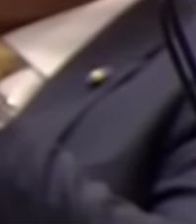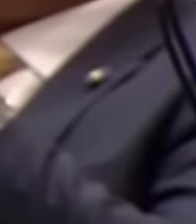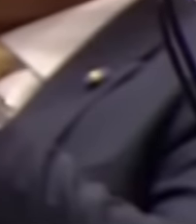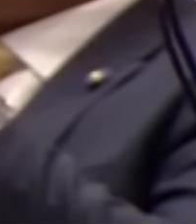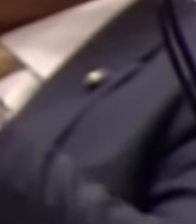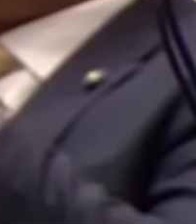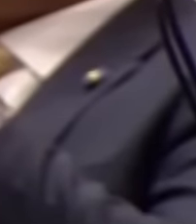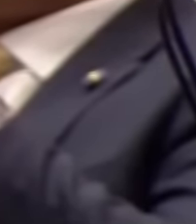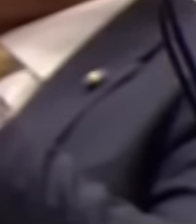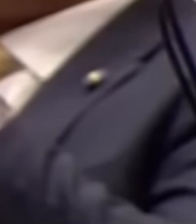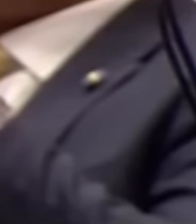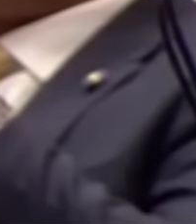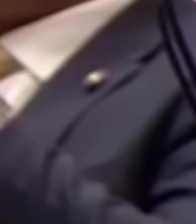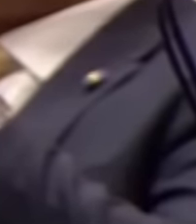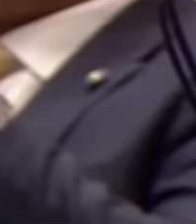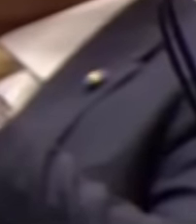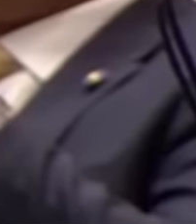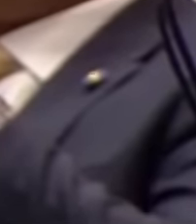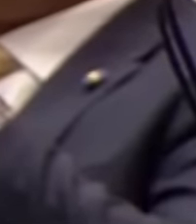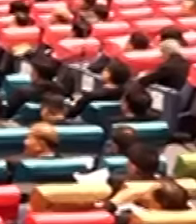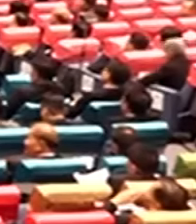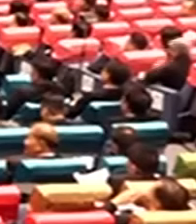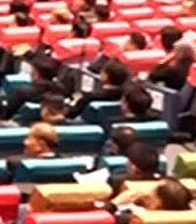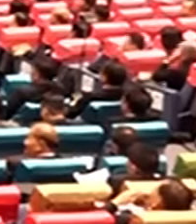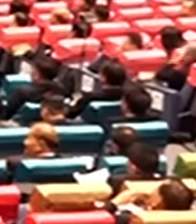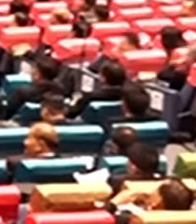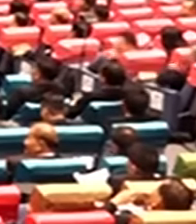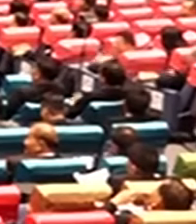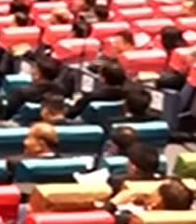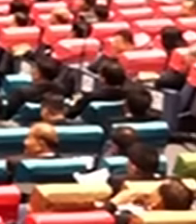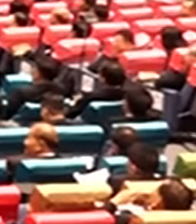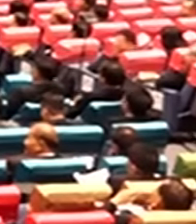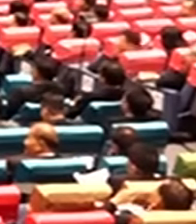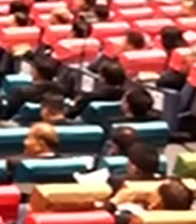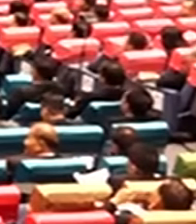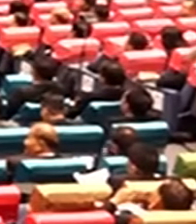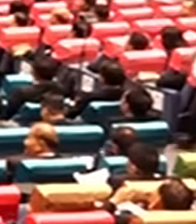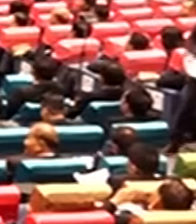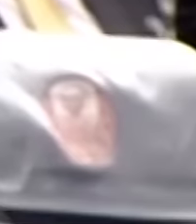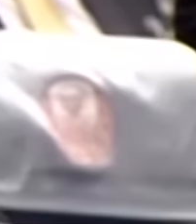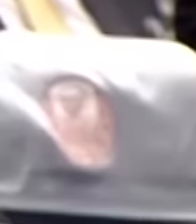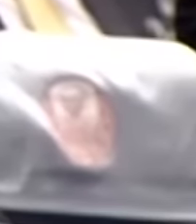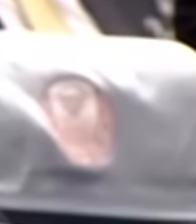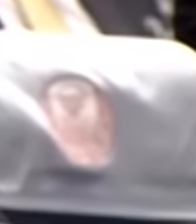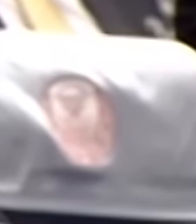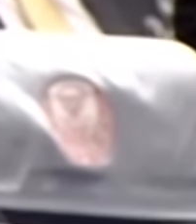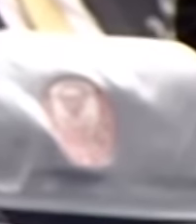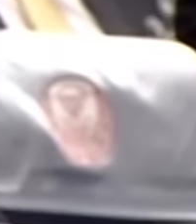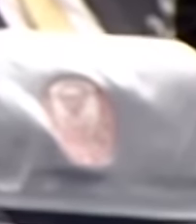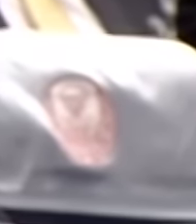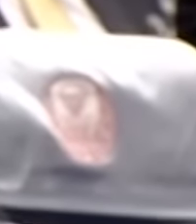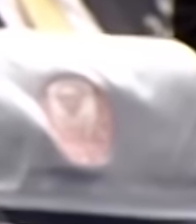ครับ ครับเกี่ยวเนื่องกับ ระหว่างที่ยังไม่มีการอภิปรายเนี่ยผมจะขออนุญาตท่านประธานรัฐสภานะ